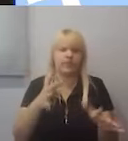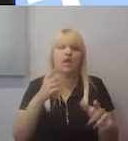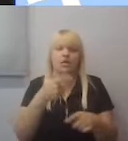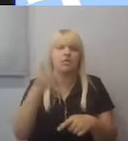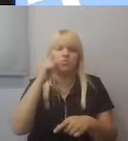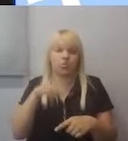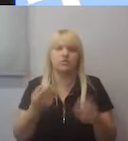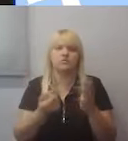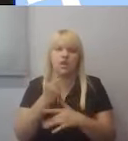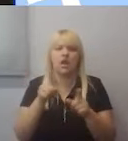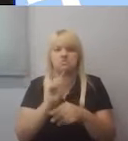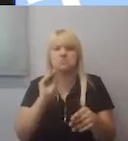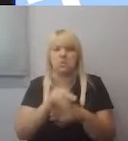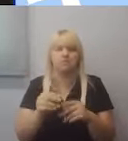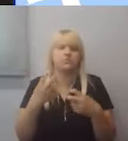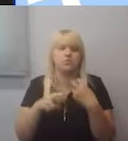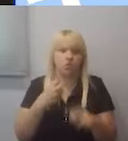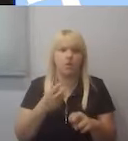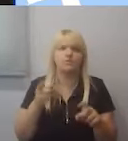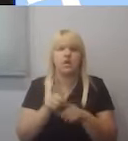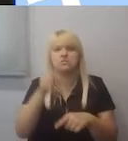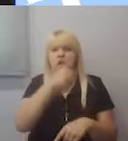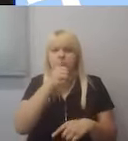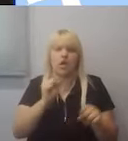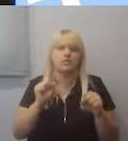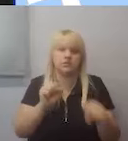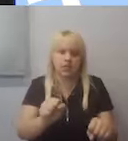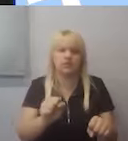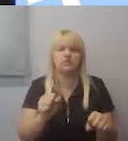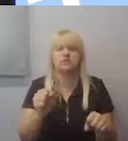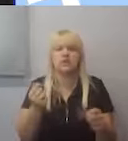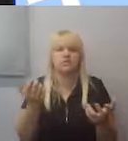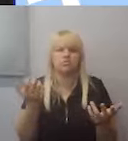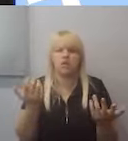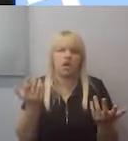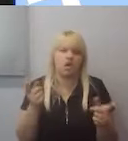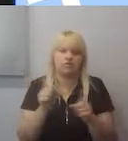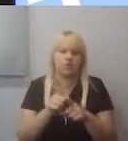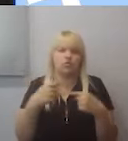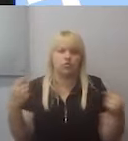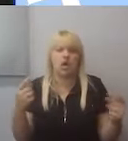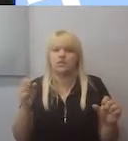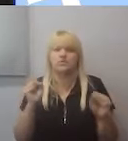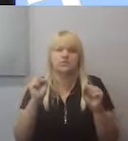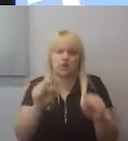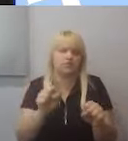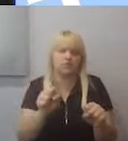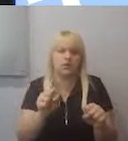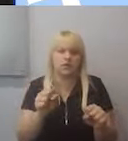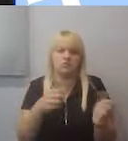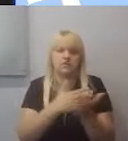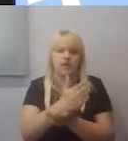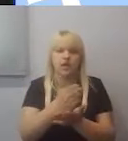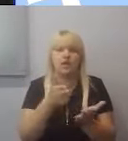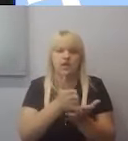personāla aizsardzībaā nu kas sak kaut kāds nezinu kiveres uzkabes vestes vai vai kaut kāds aizsardzības t tas ekipējums kā saka jo